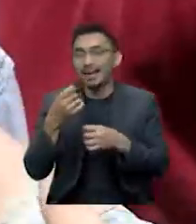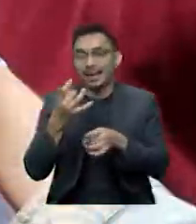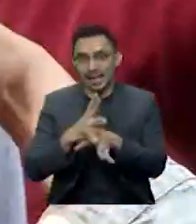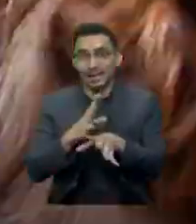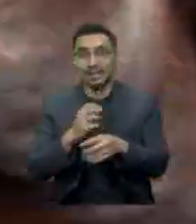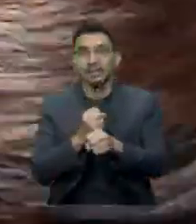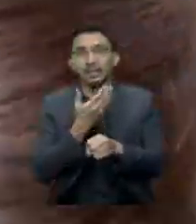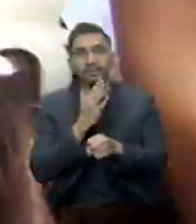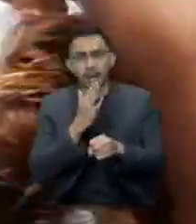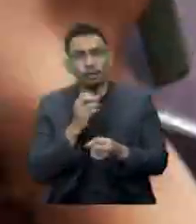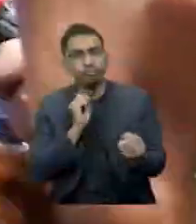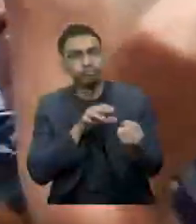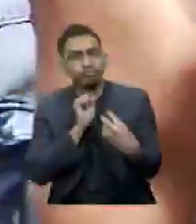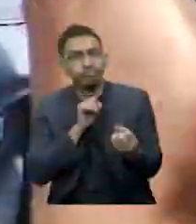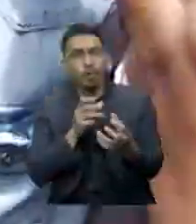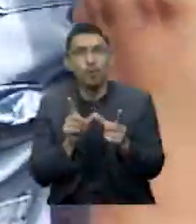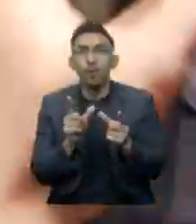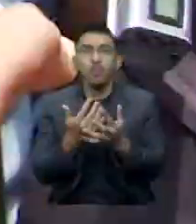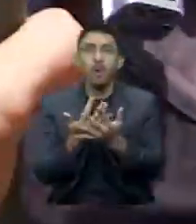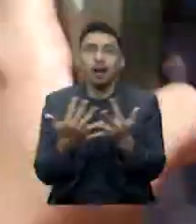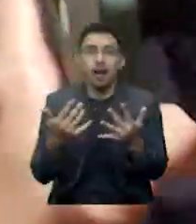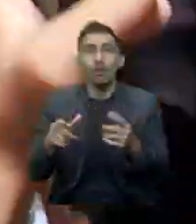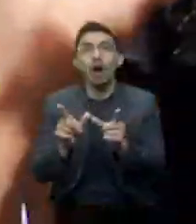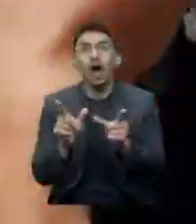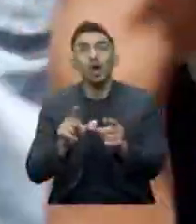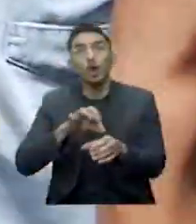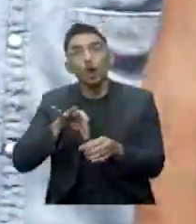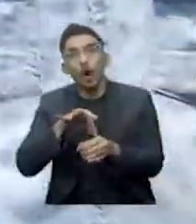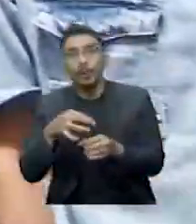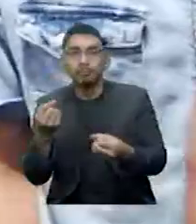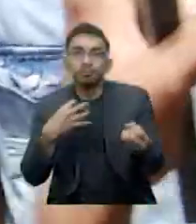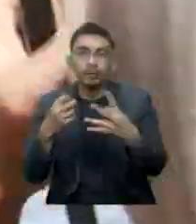sempat berbincang dengan warga di warung kopi sambil memaparkan